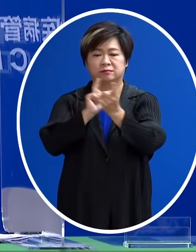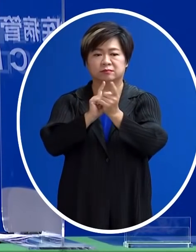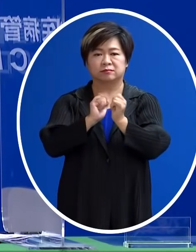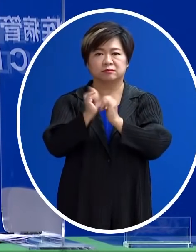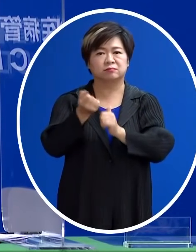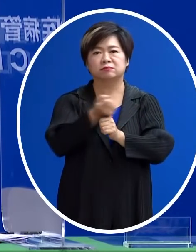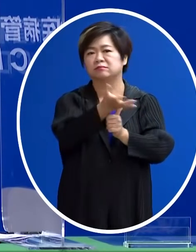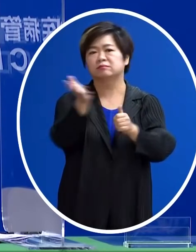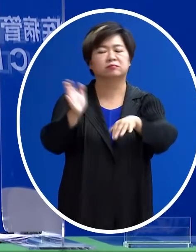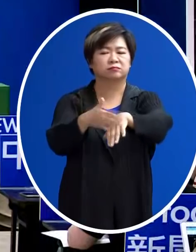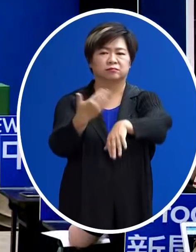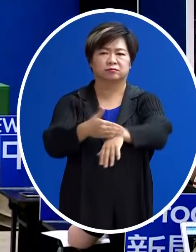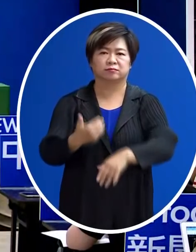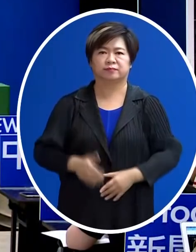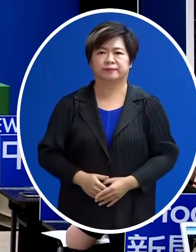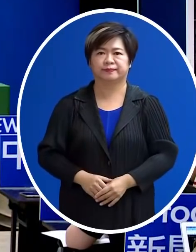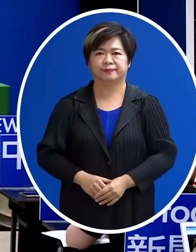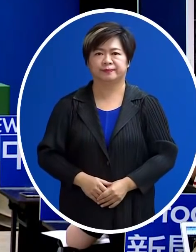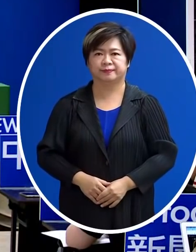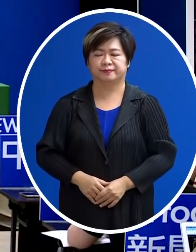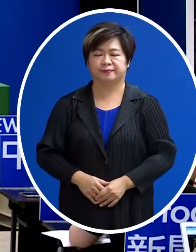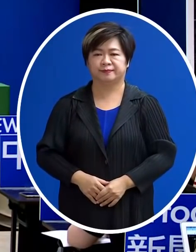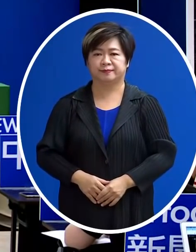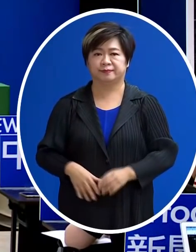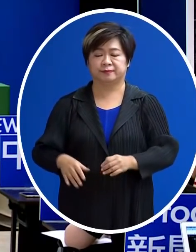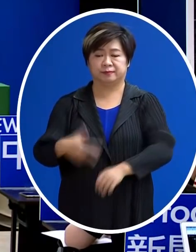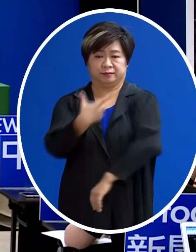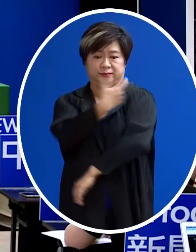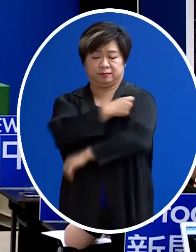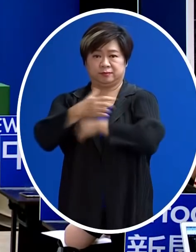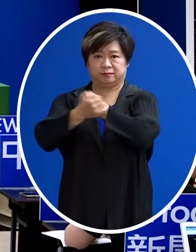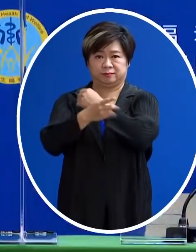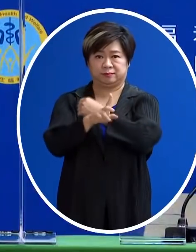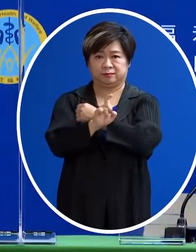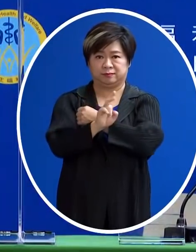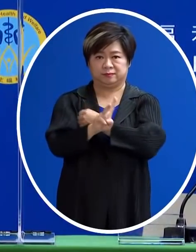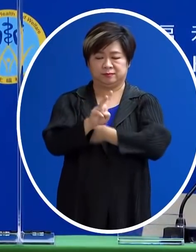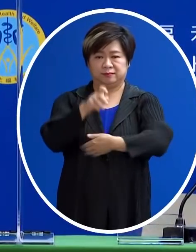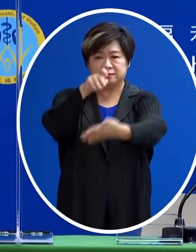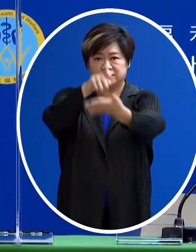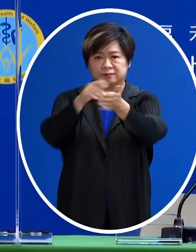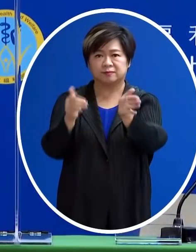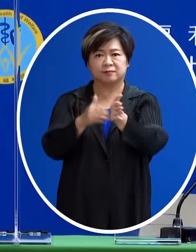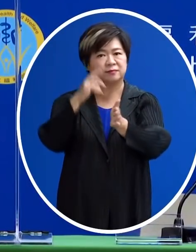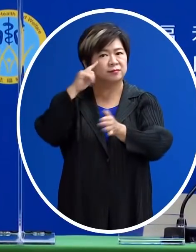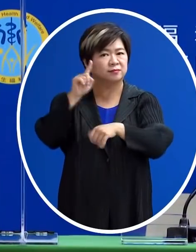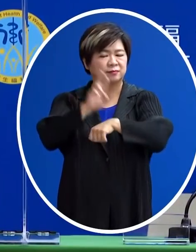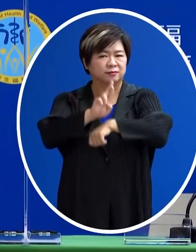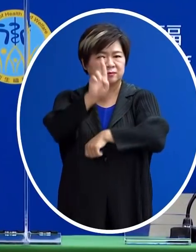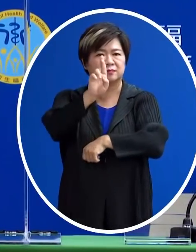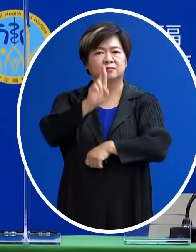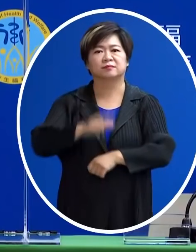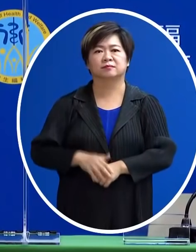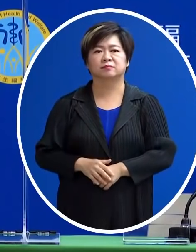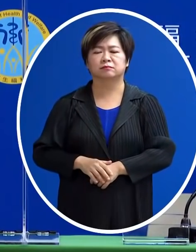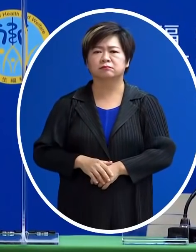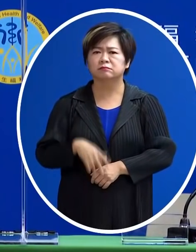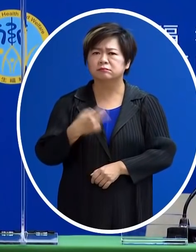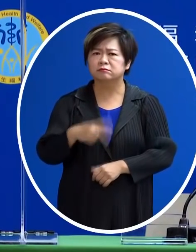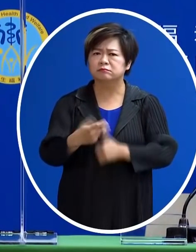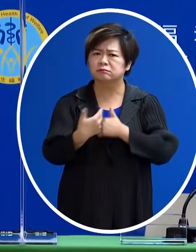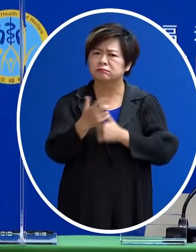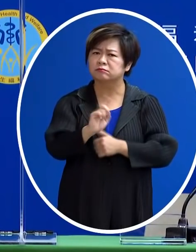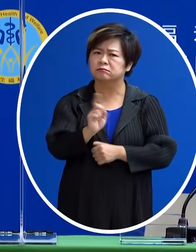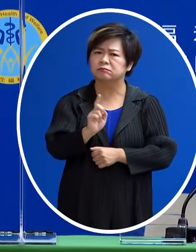胁的情形。 第十二期的意愿登记到明天中午的12点为止。那另外还有一个问题是